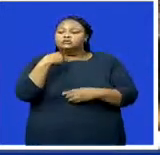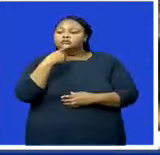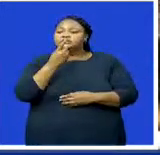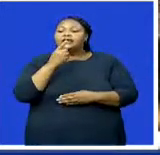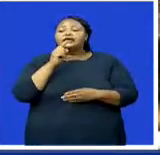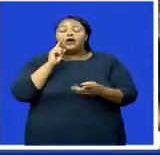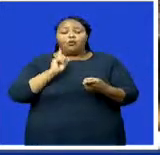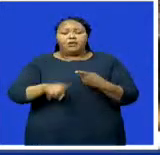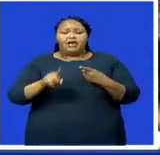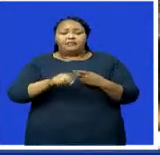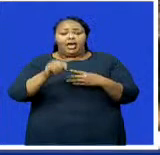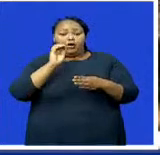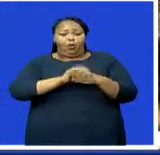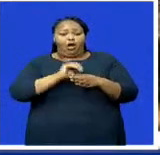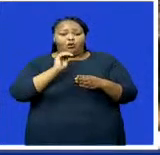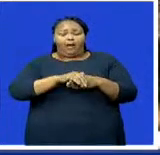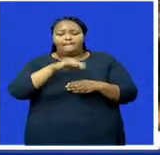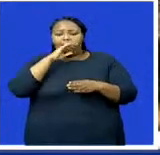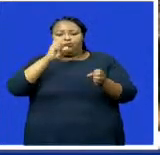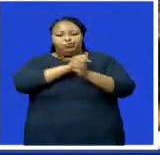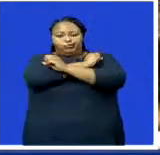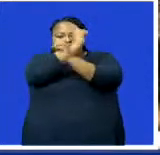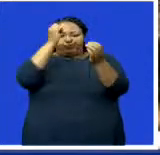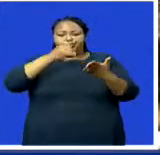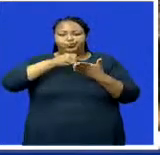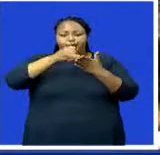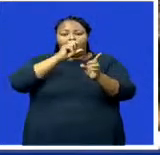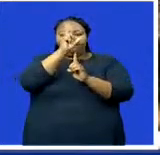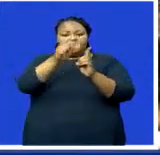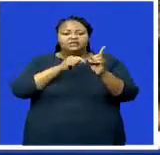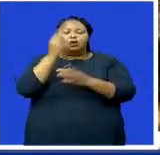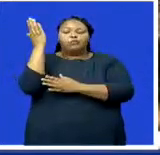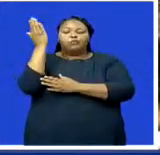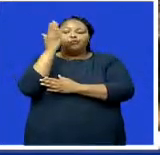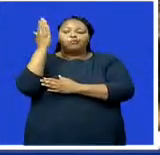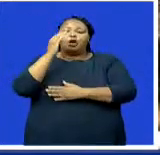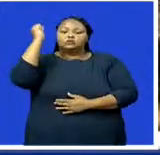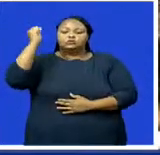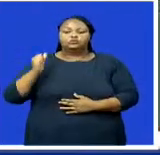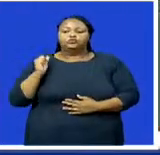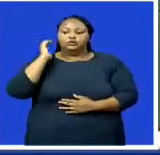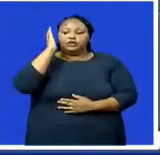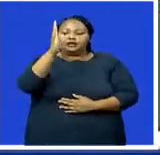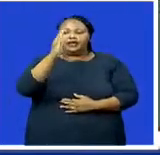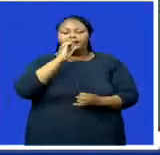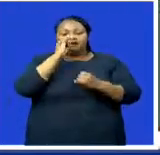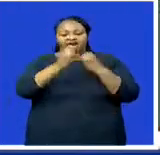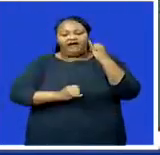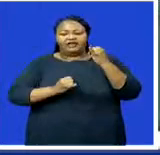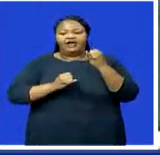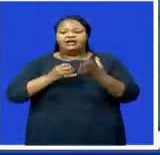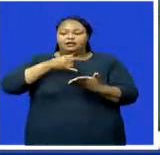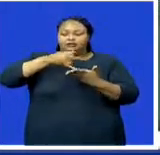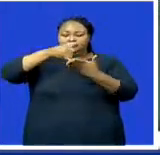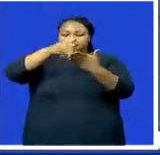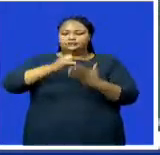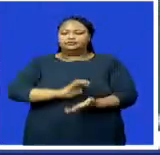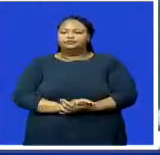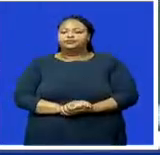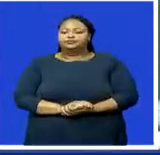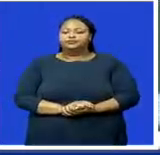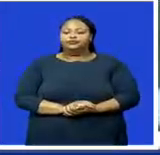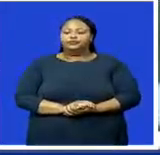Mathonsi bekakhuluma kumancama lendzebe eRoyal Swazi Spa eZulwini. Inzebe yeSwatini Royal Insurance